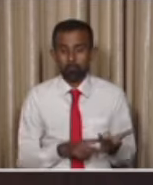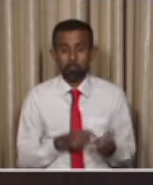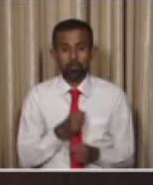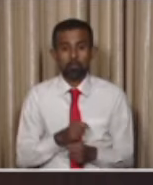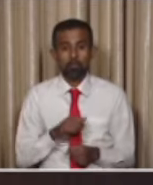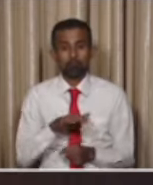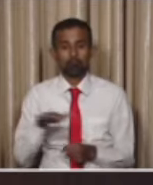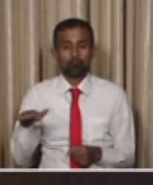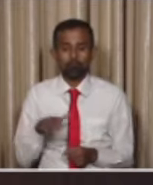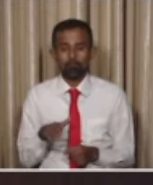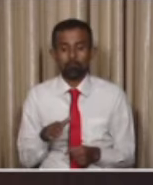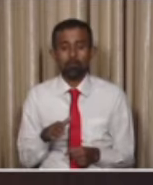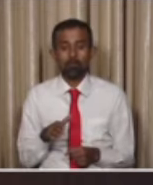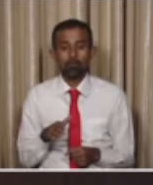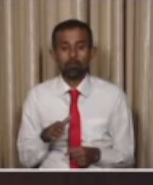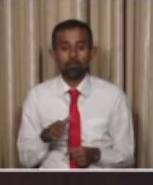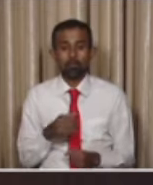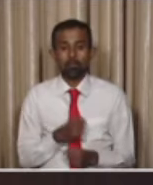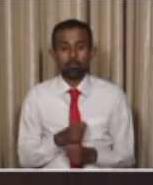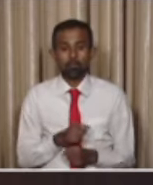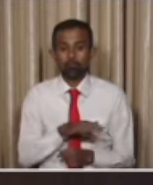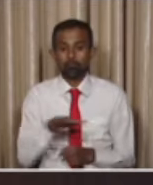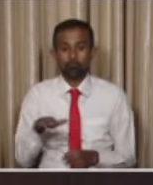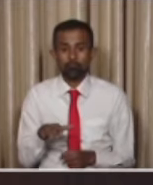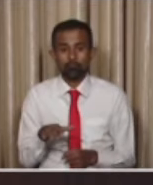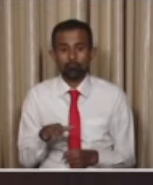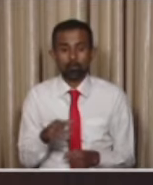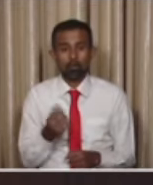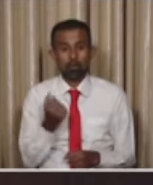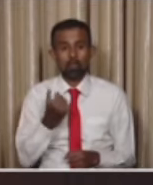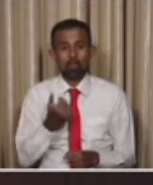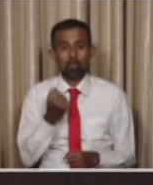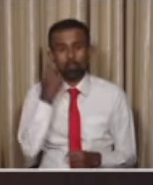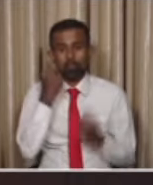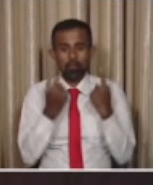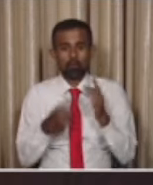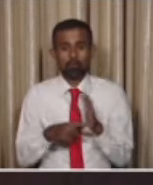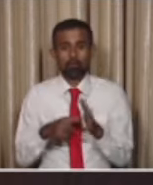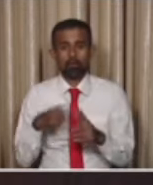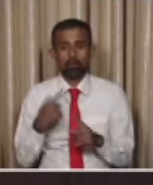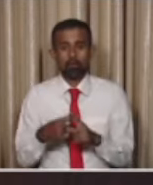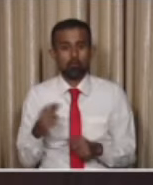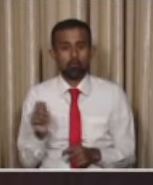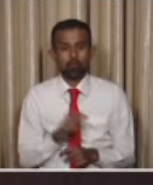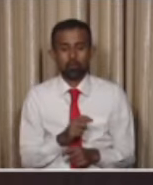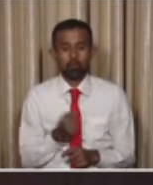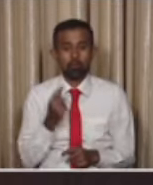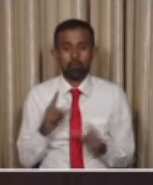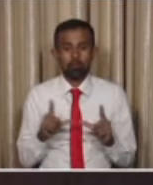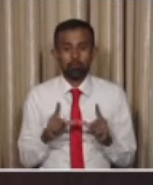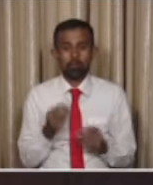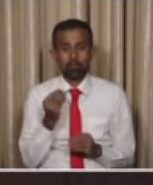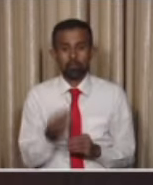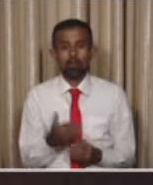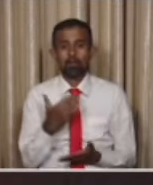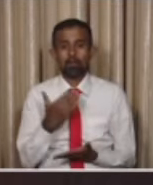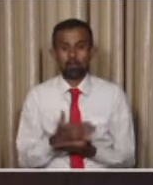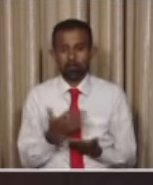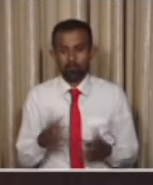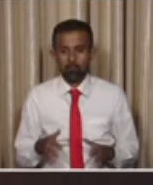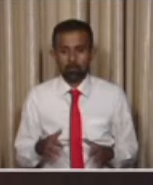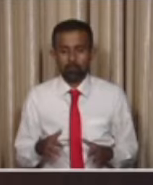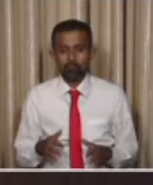වල යනකොට විශේෂයෙන්ම රජයේ ඉඩම් වලට යනකොට හිතුමනා අපිට තව බදු අය කිරීම කරනවා. දැන් මේ දවස්වල බලපත්‍ර නිකුත් කිරීම නතර කරලා තියෙනවා රජයේ